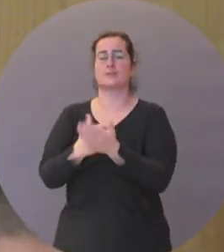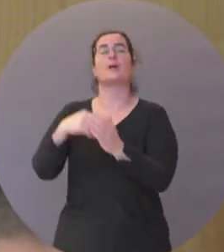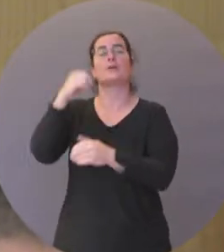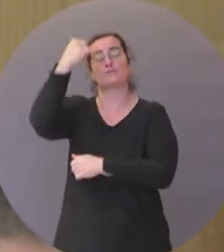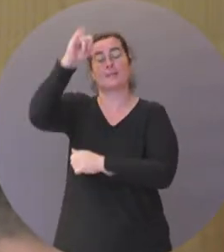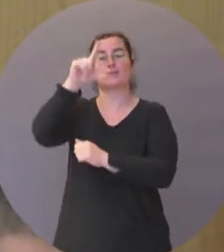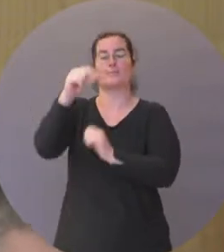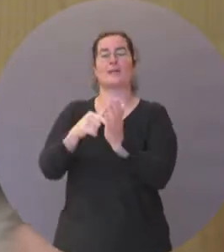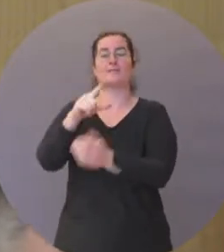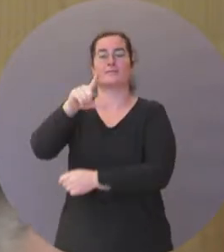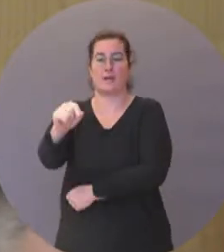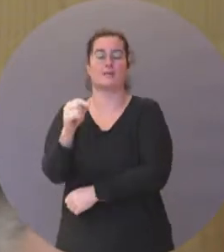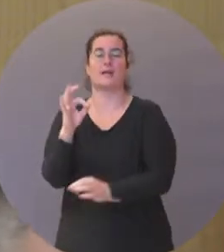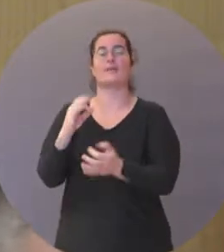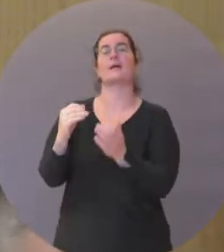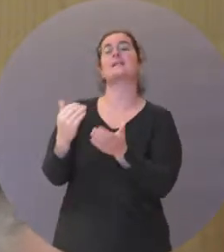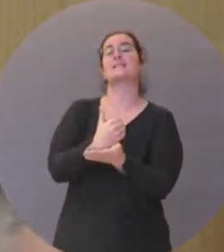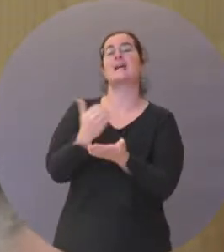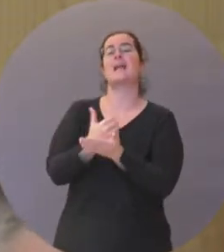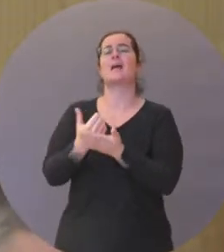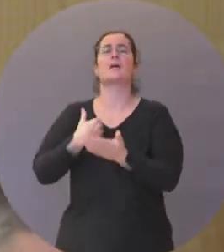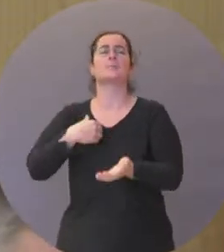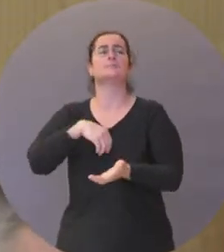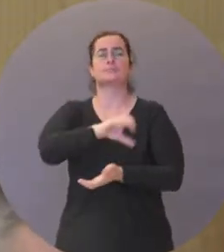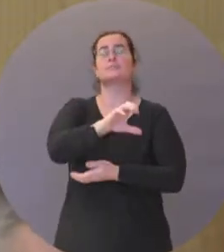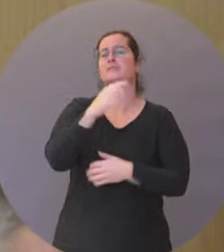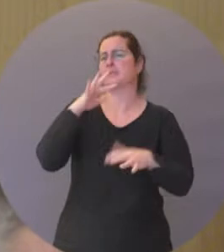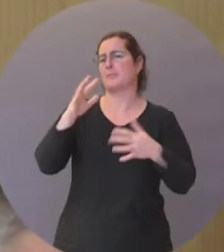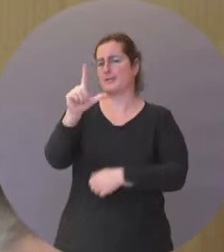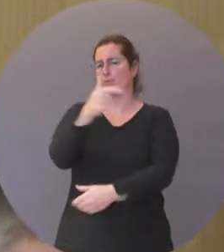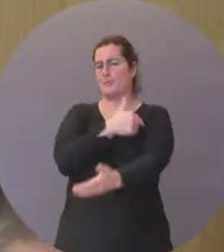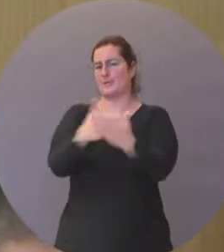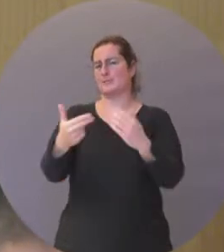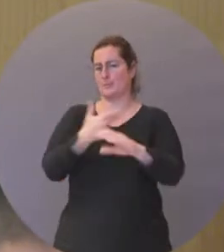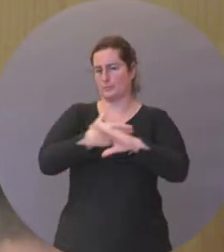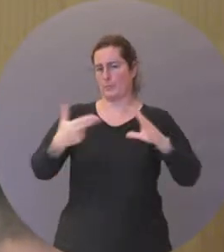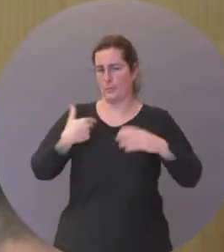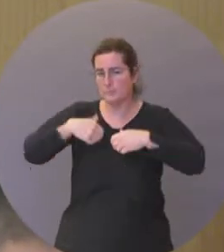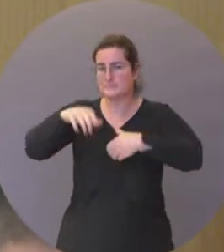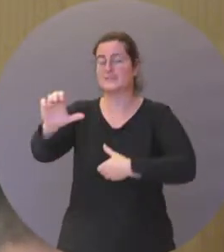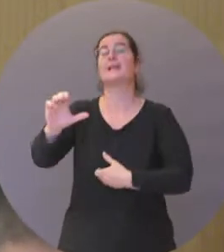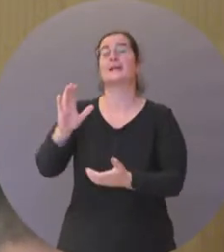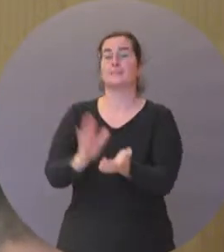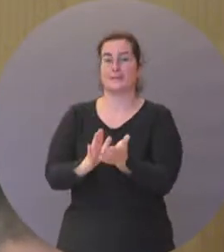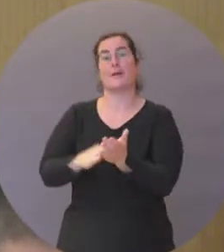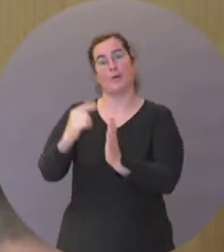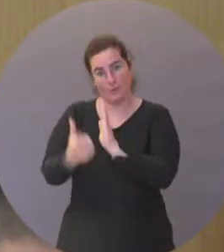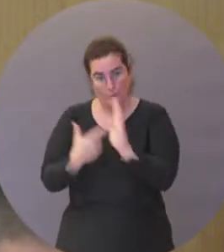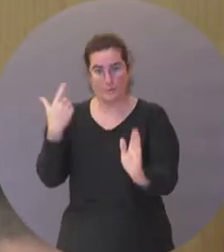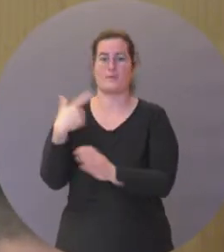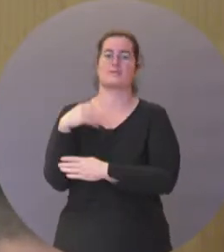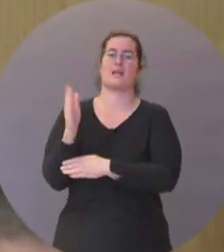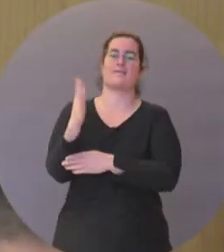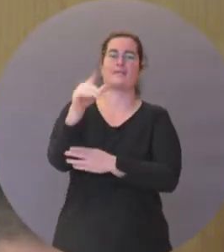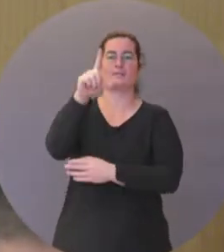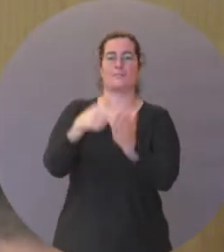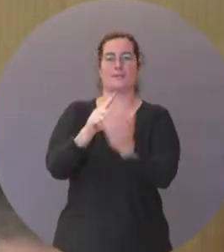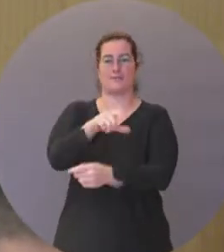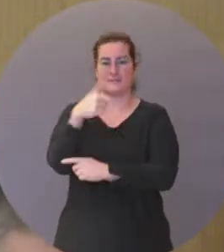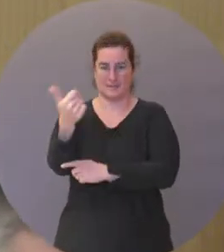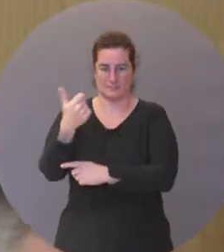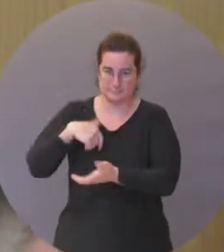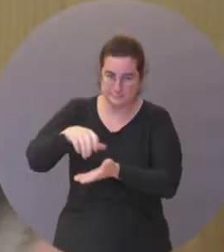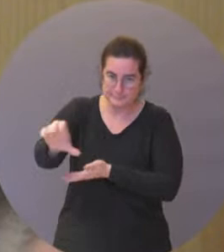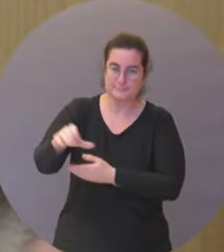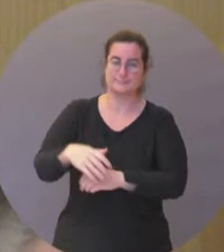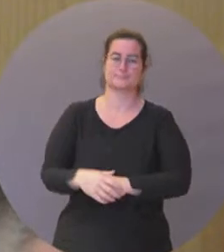du département ça représentait une enveloppe de plus de 2 millions d'euros primes qui ont été renouvelées en avril 2021 abonnements du fond